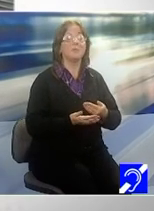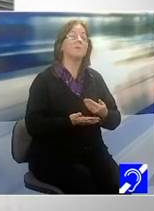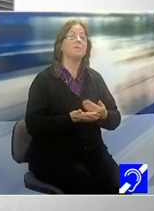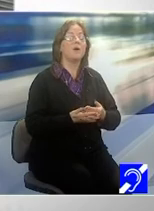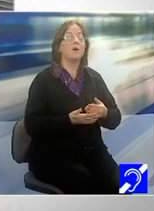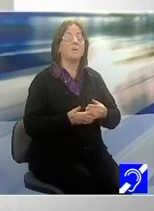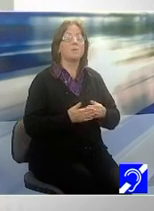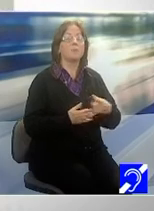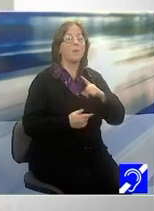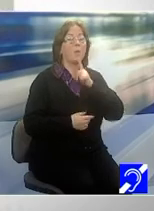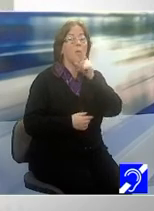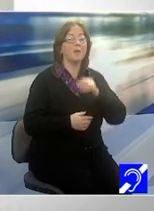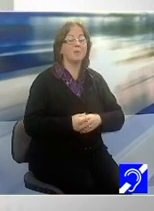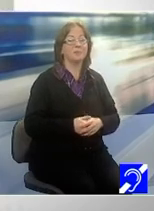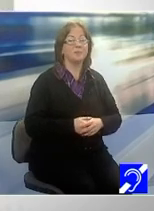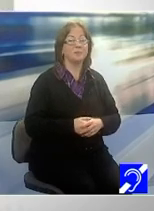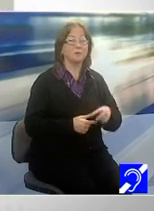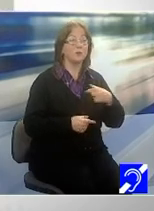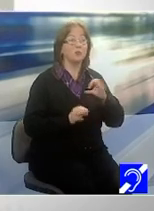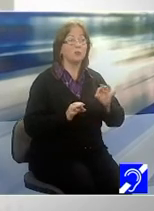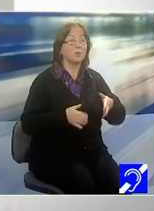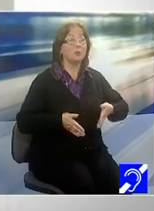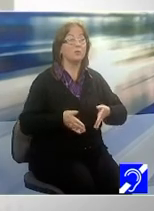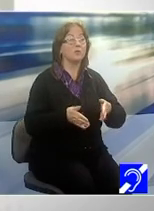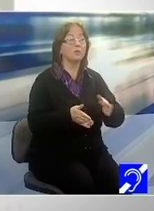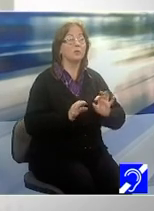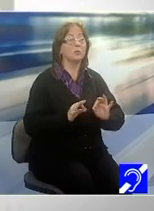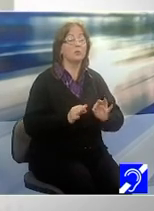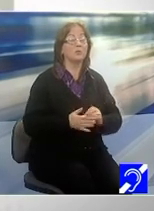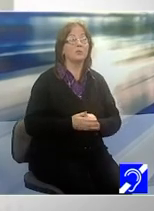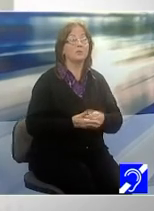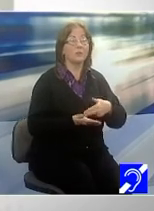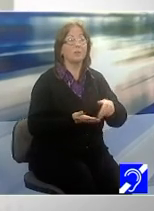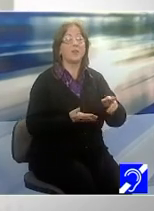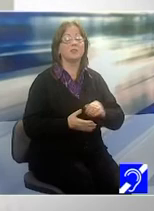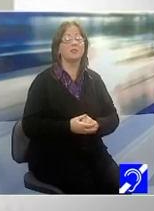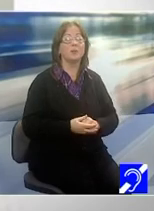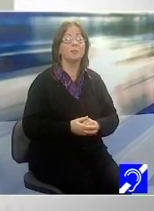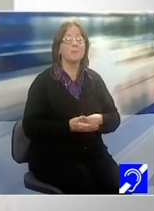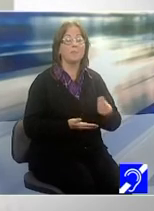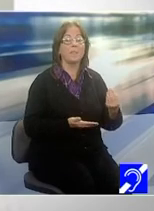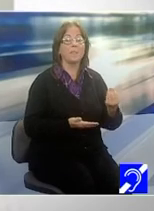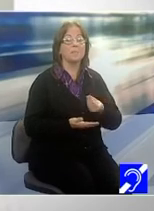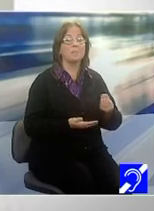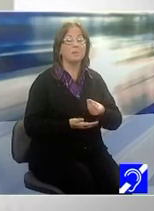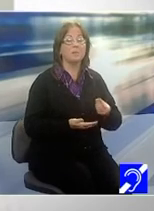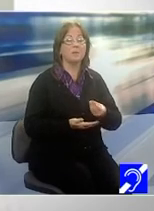că ne aflăm deja pe un drum bun în ceea ce privește Opera Națională din Cluj, pentru că proiectele